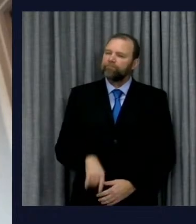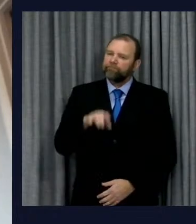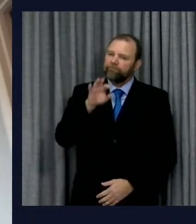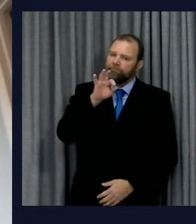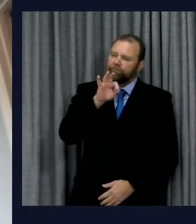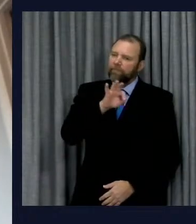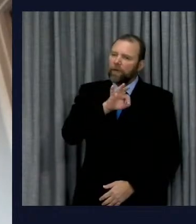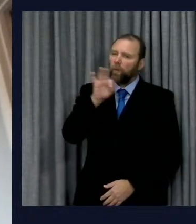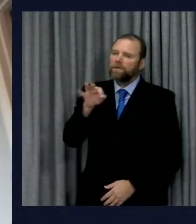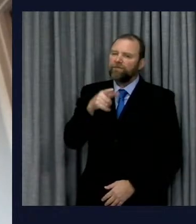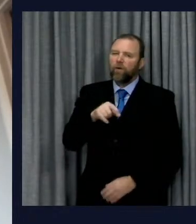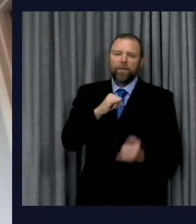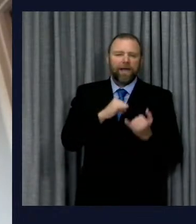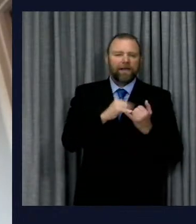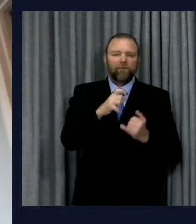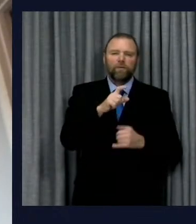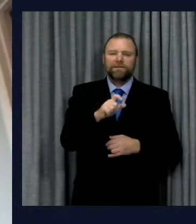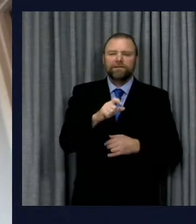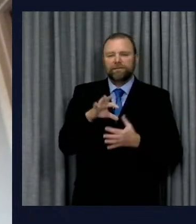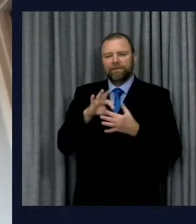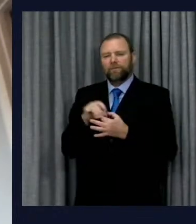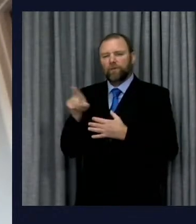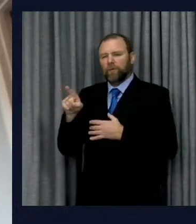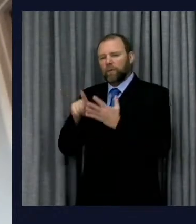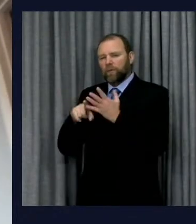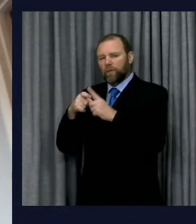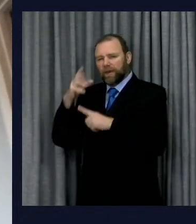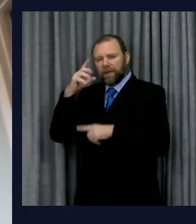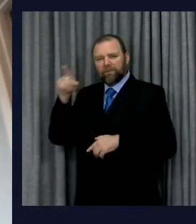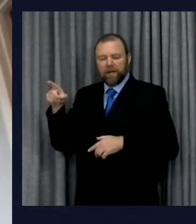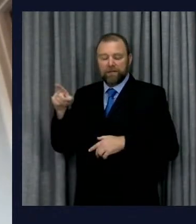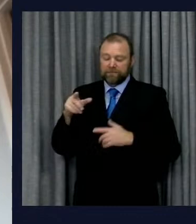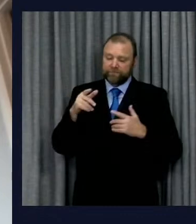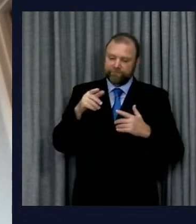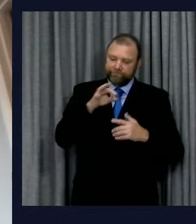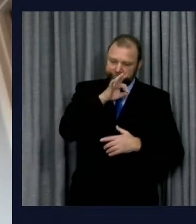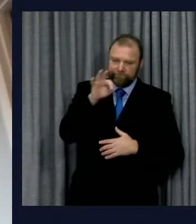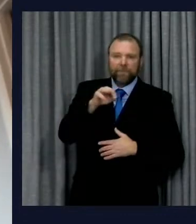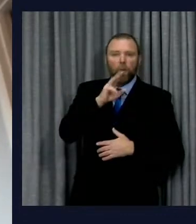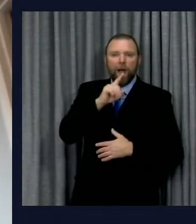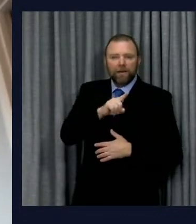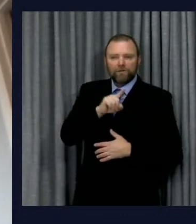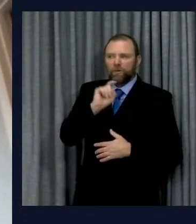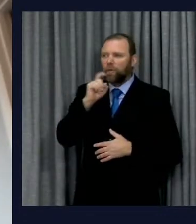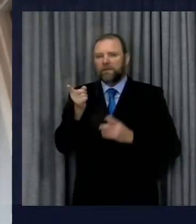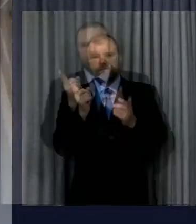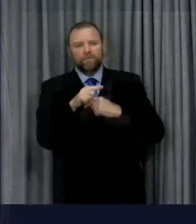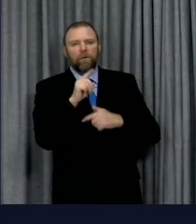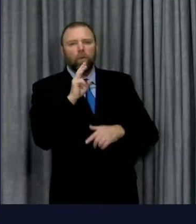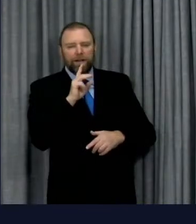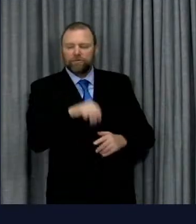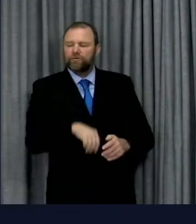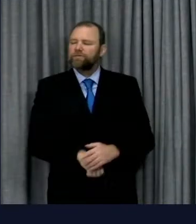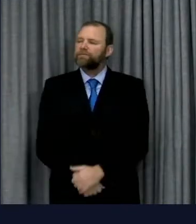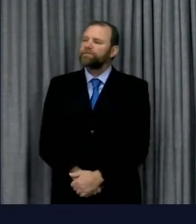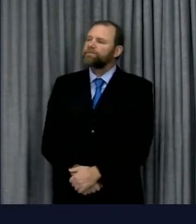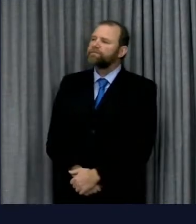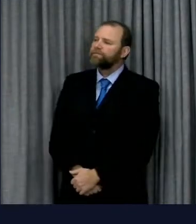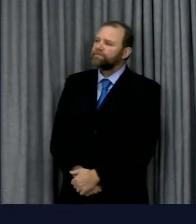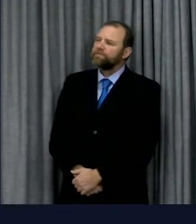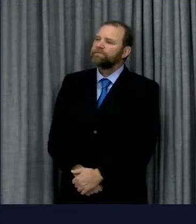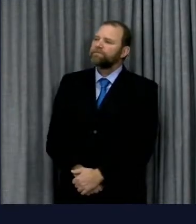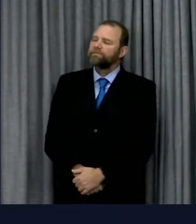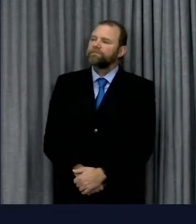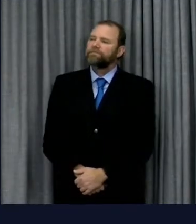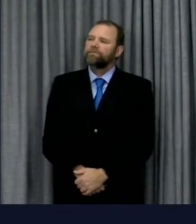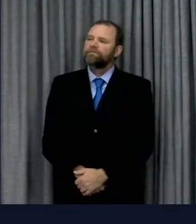blaid lafur, a byddech chi'n croesawu aelod ceidwadol y Mae Caerdydd i ymuno â chi? Wel, allai I ddim